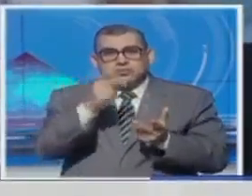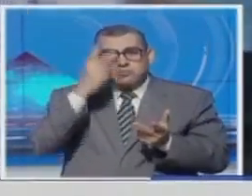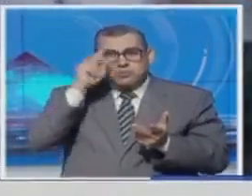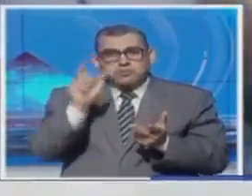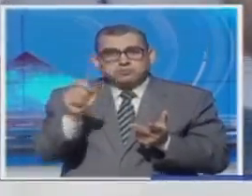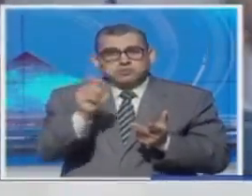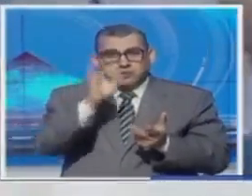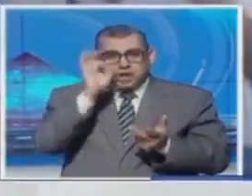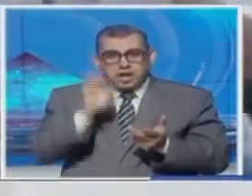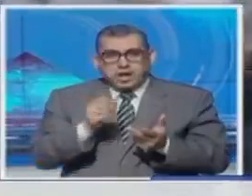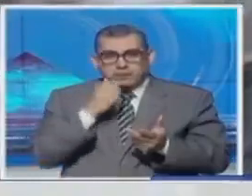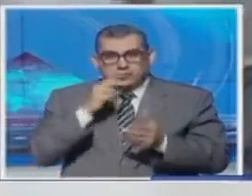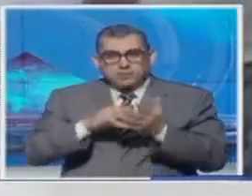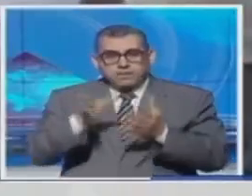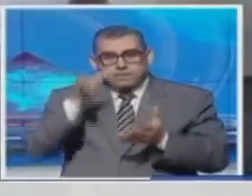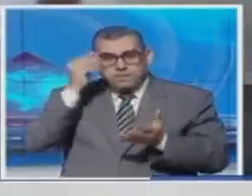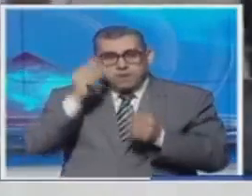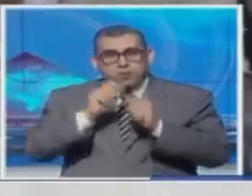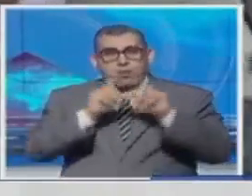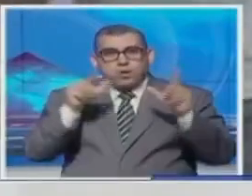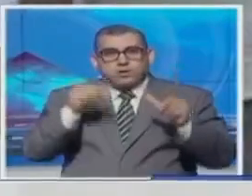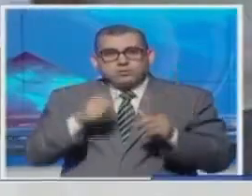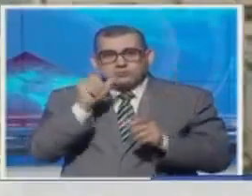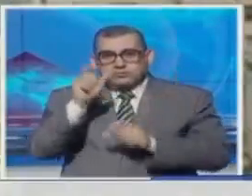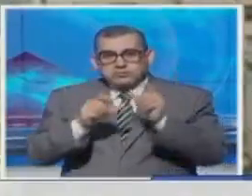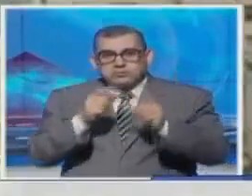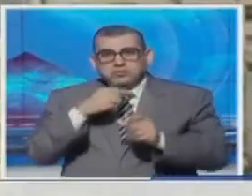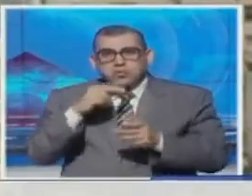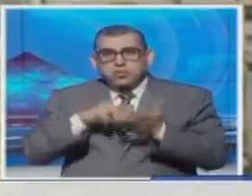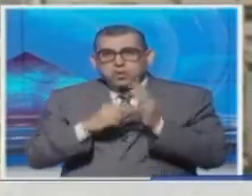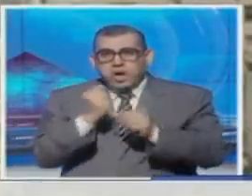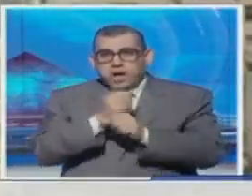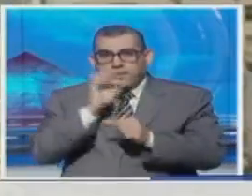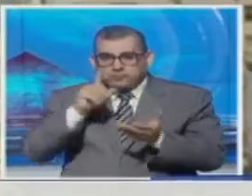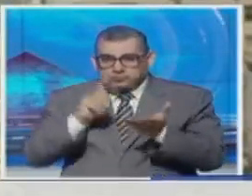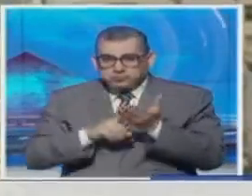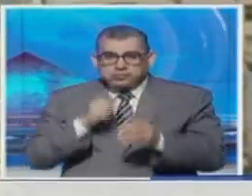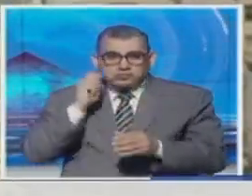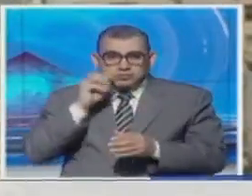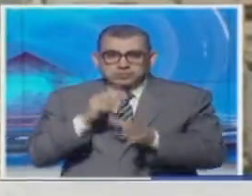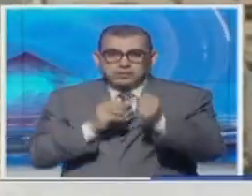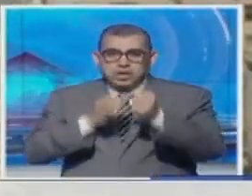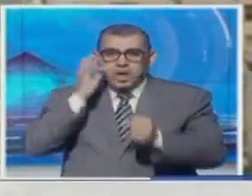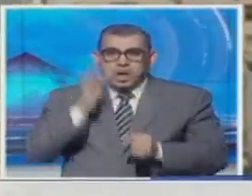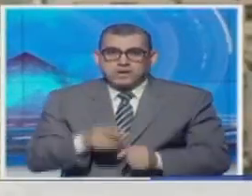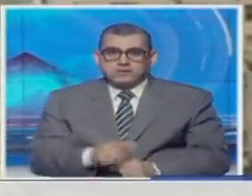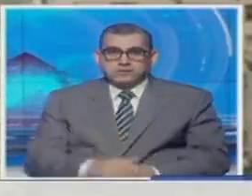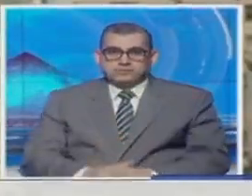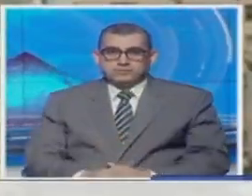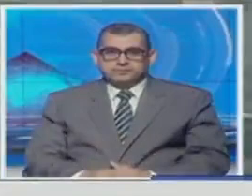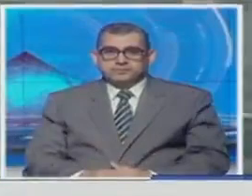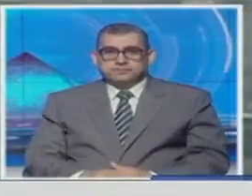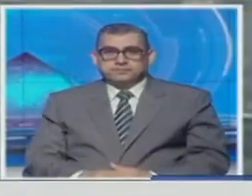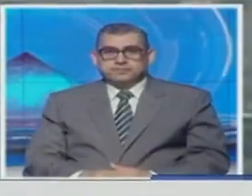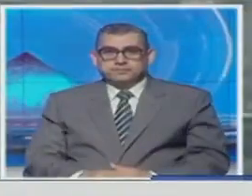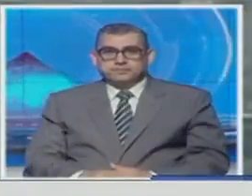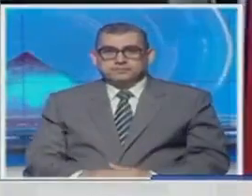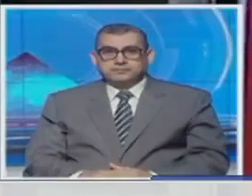المشتبه بهم وجمع معلومات واضحة عن هويتهم والأدلة على أفعالهم الإجرامية.